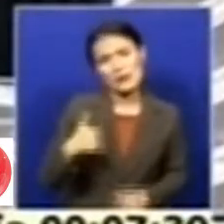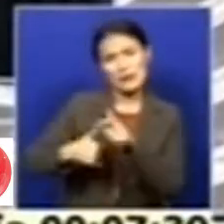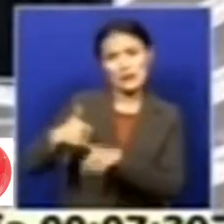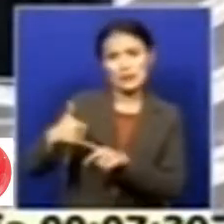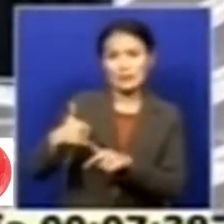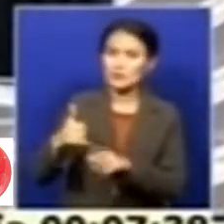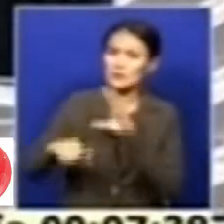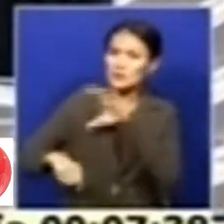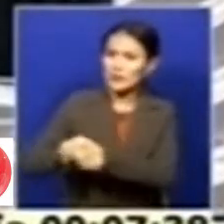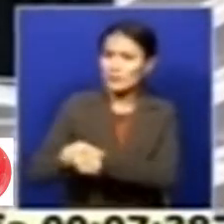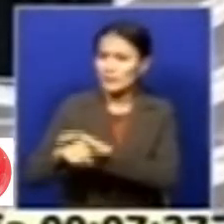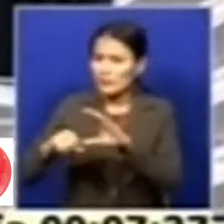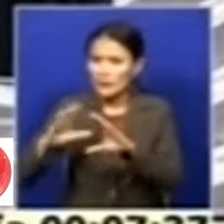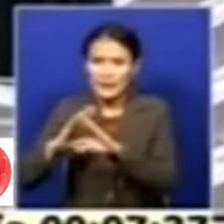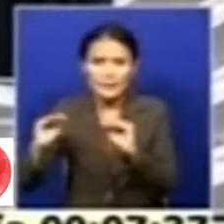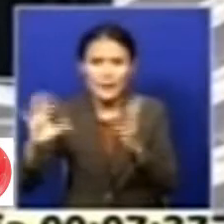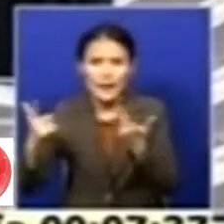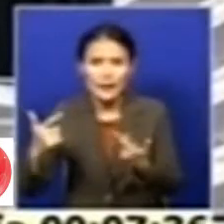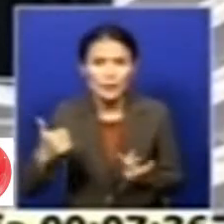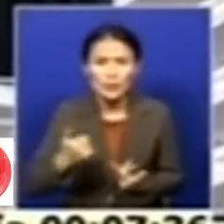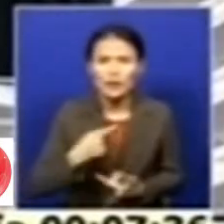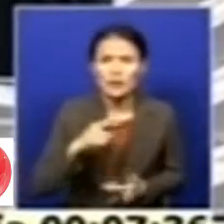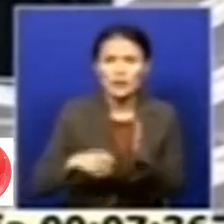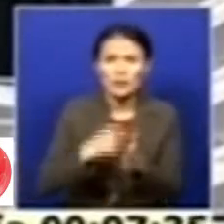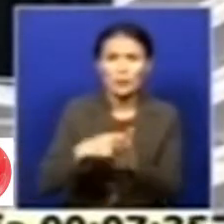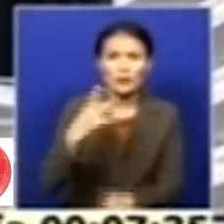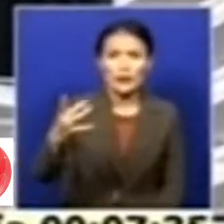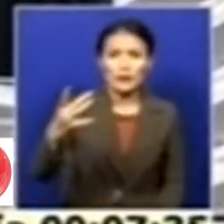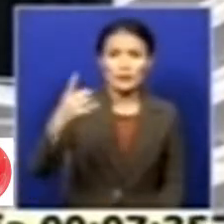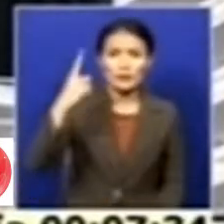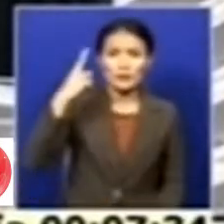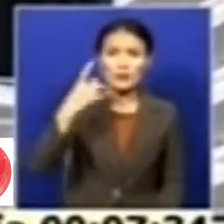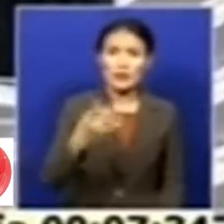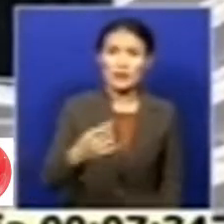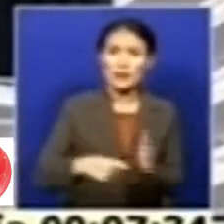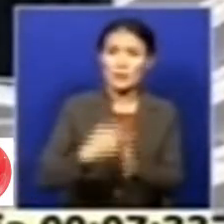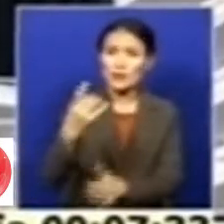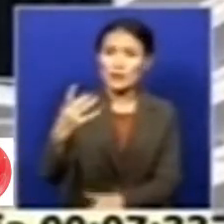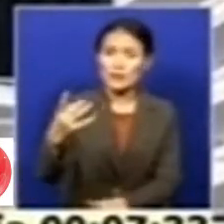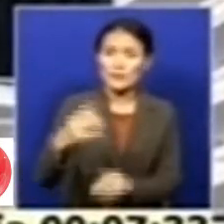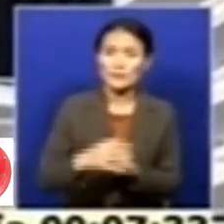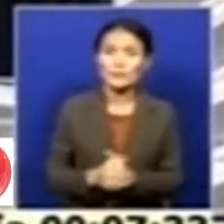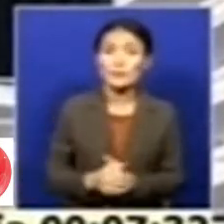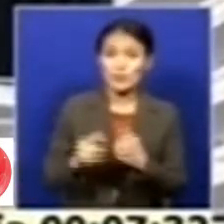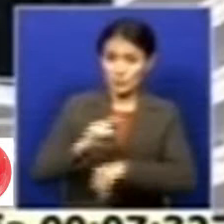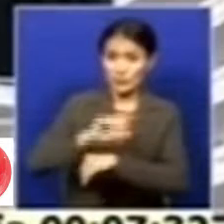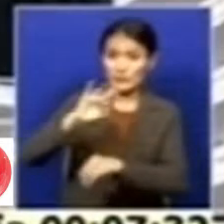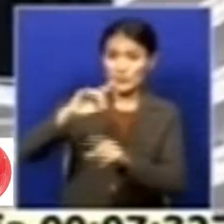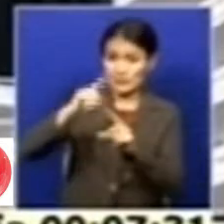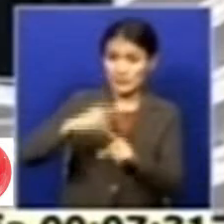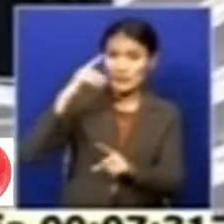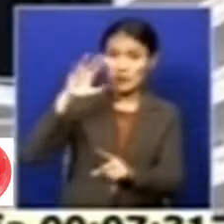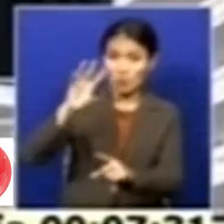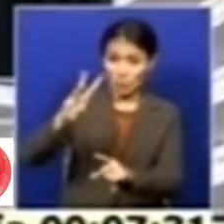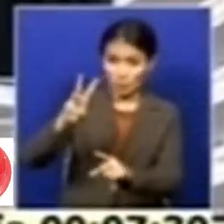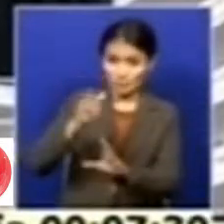ดขึ้นปรากฏว่าในวันที่8มิถุนายนนะครับที่ผ่านมาต้องขอเอ่ยนามบุ